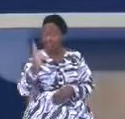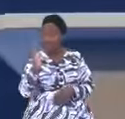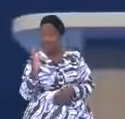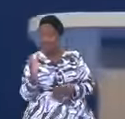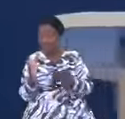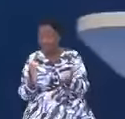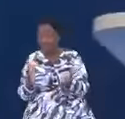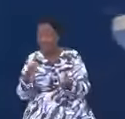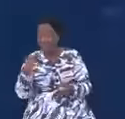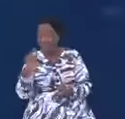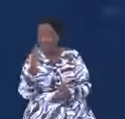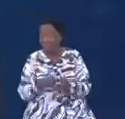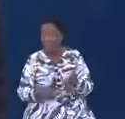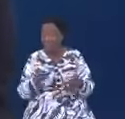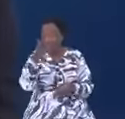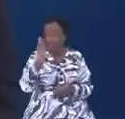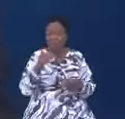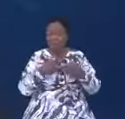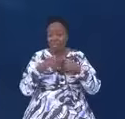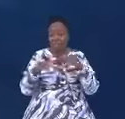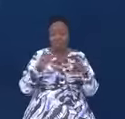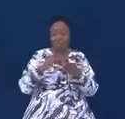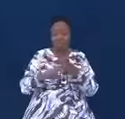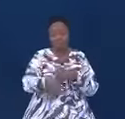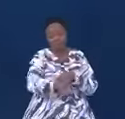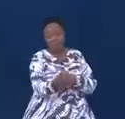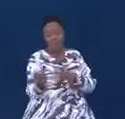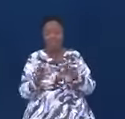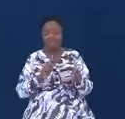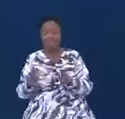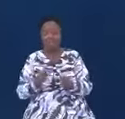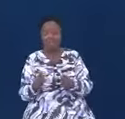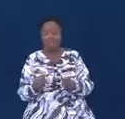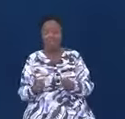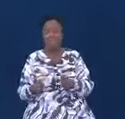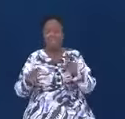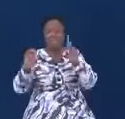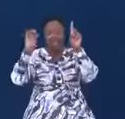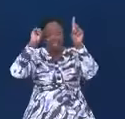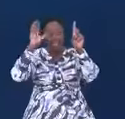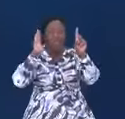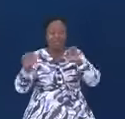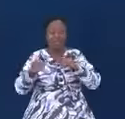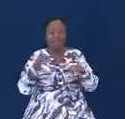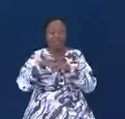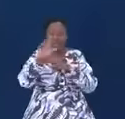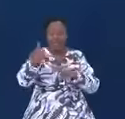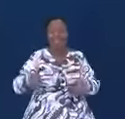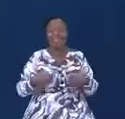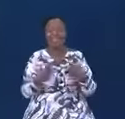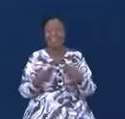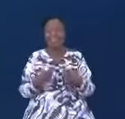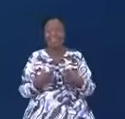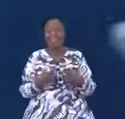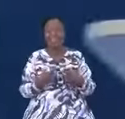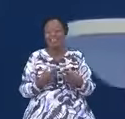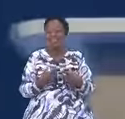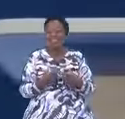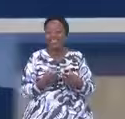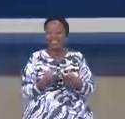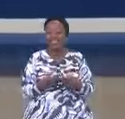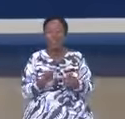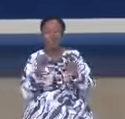aux autres il fera dans ta vie d'accord laissez-moi voit